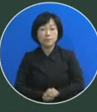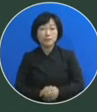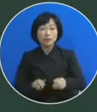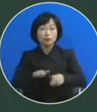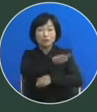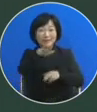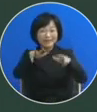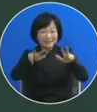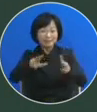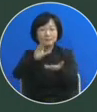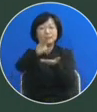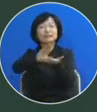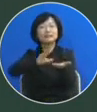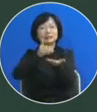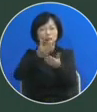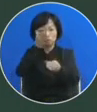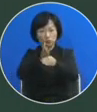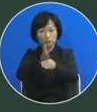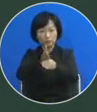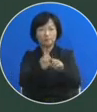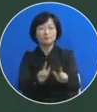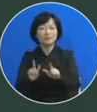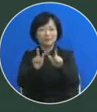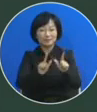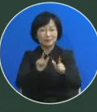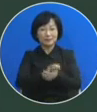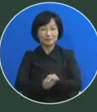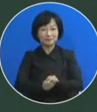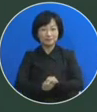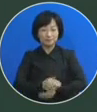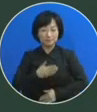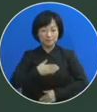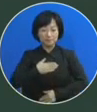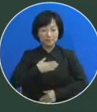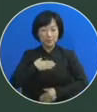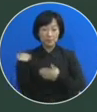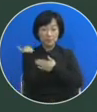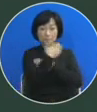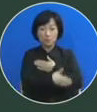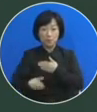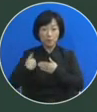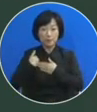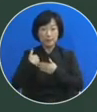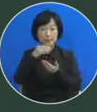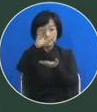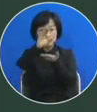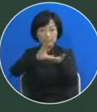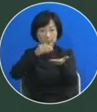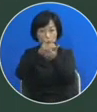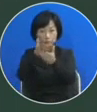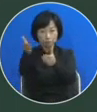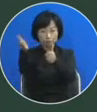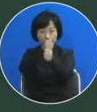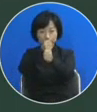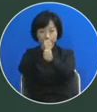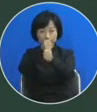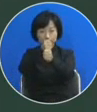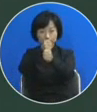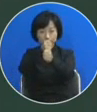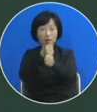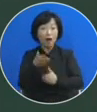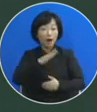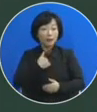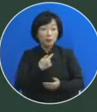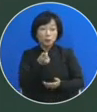있습니다. That right now we are standing centered on Christ. 내 몸이 그리스도를 붙잡았는데 약간 율법적으로 축이 가 있으면요,